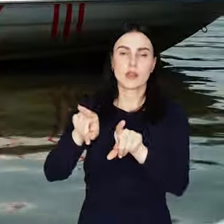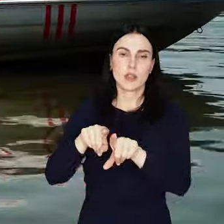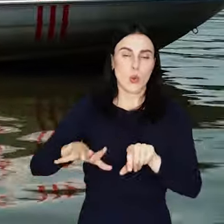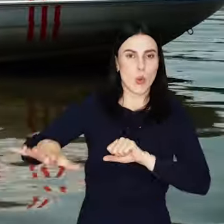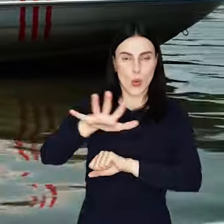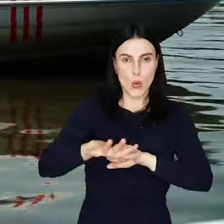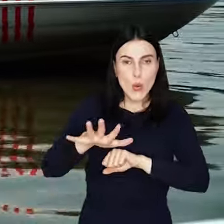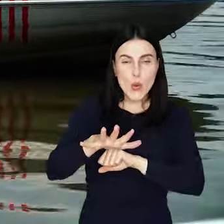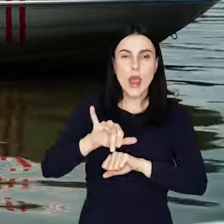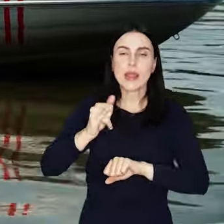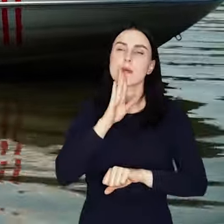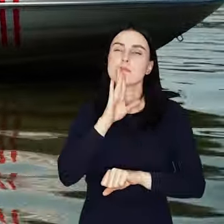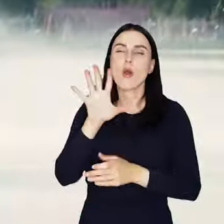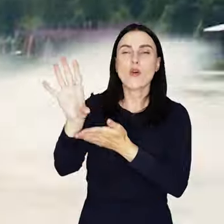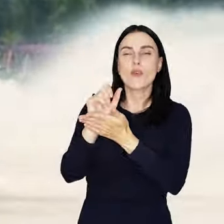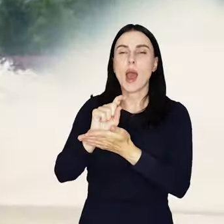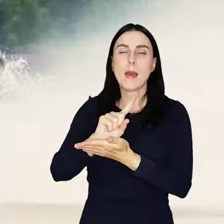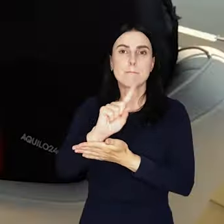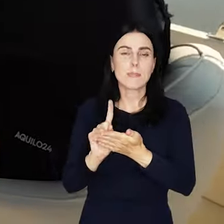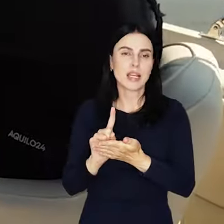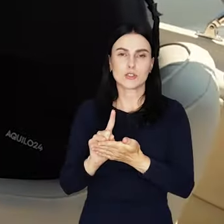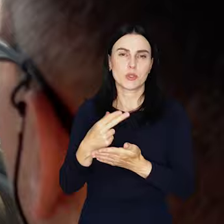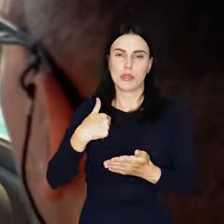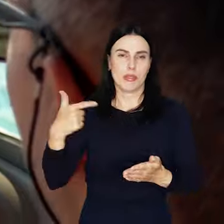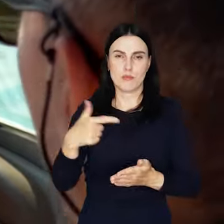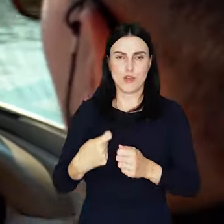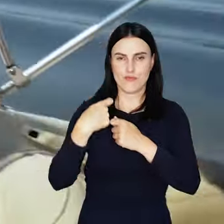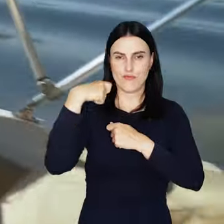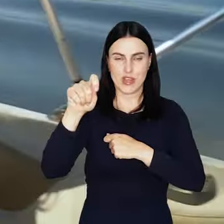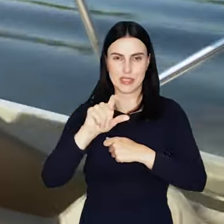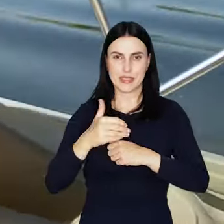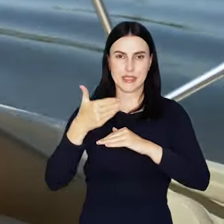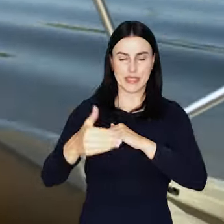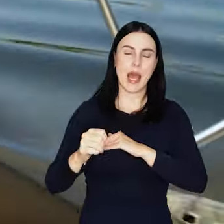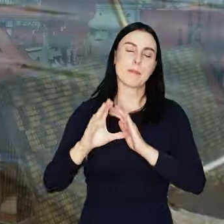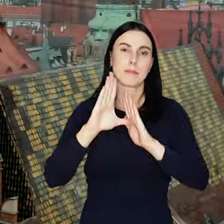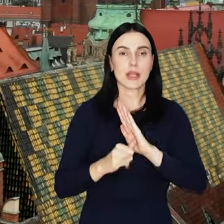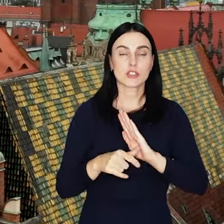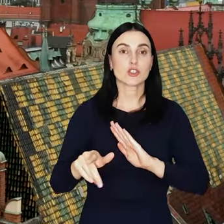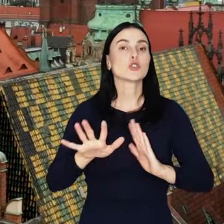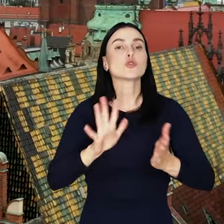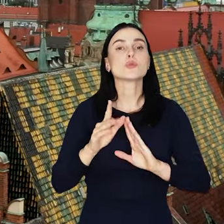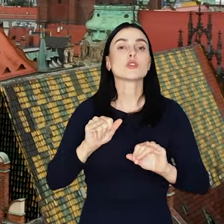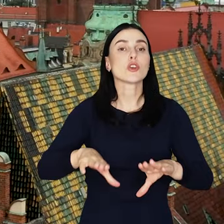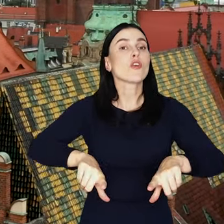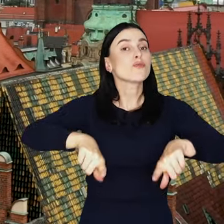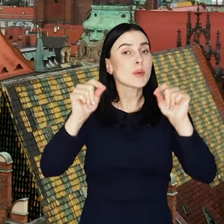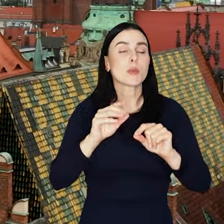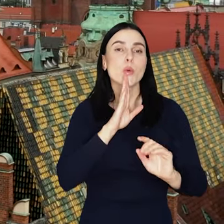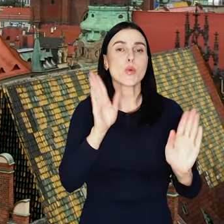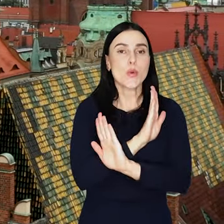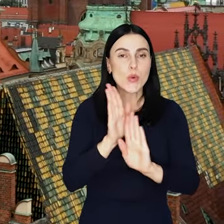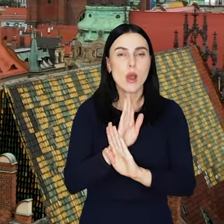sterem motorówki, by poczuć się jak na Mazurach, nie opuszczając granic miasta. To